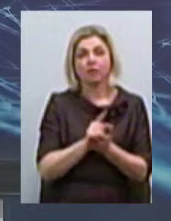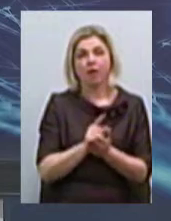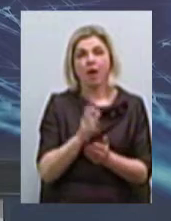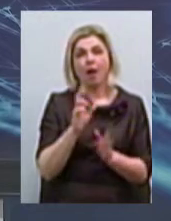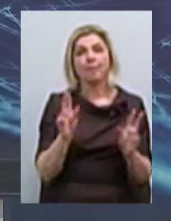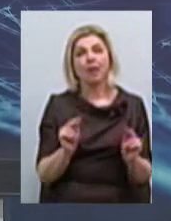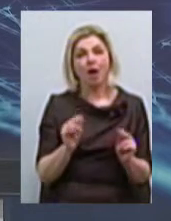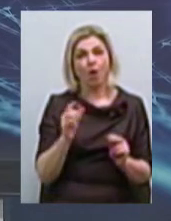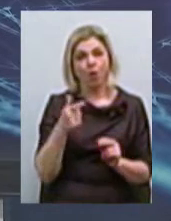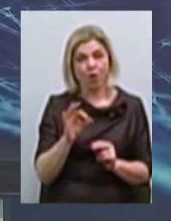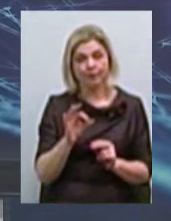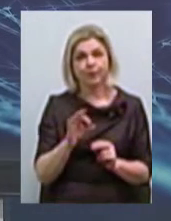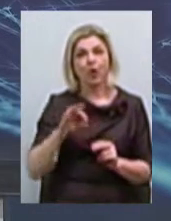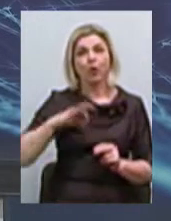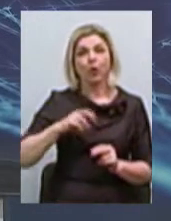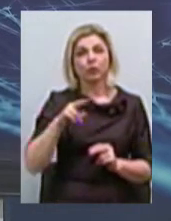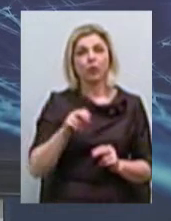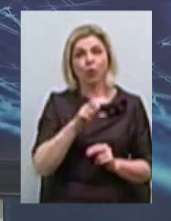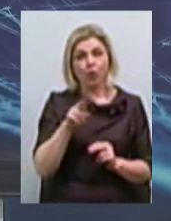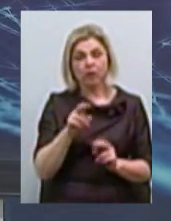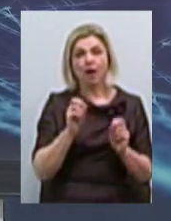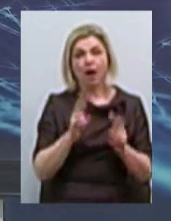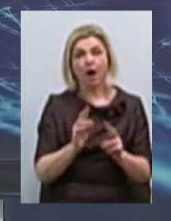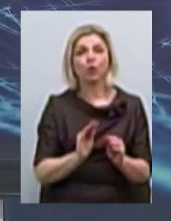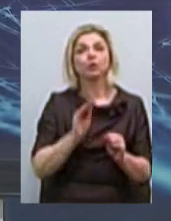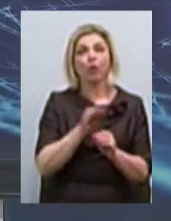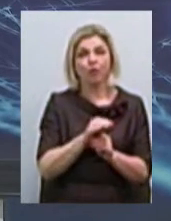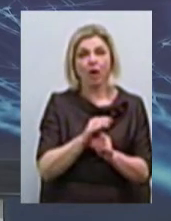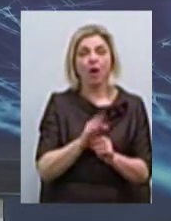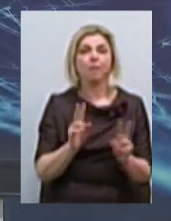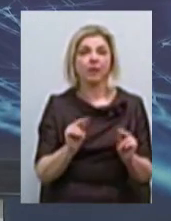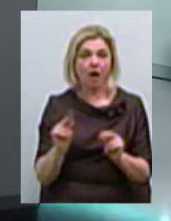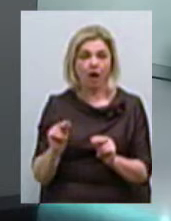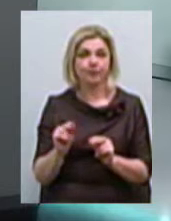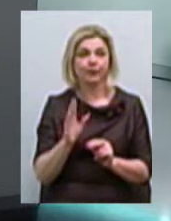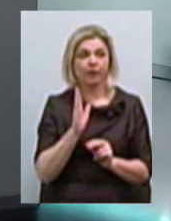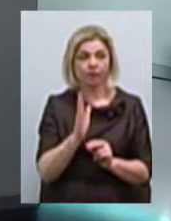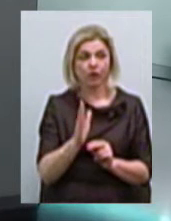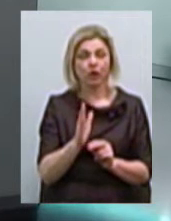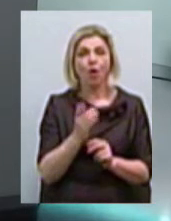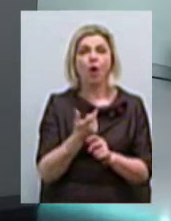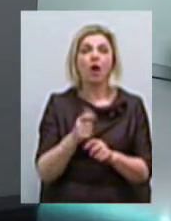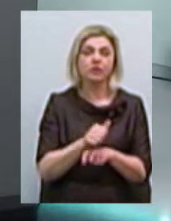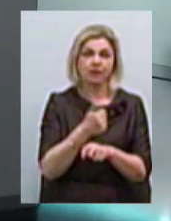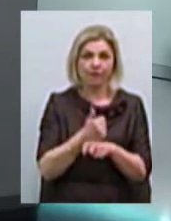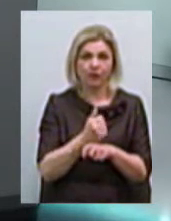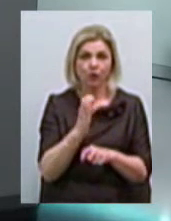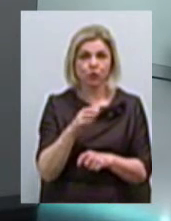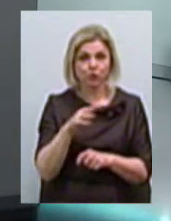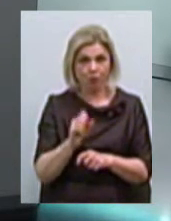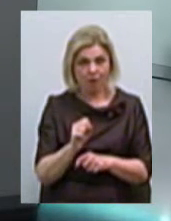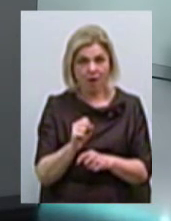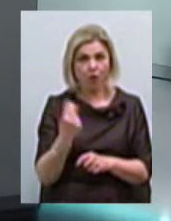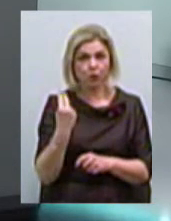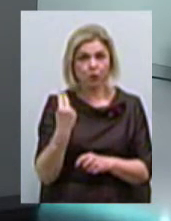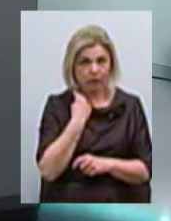Дохід, отриманий платником податку як додаткове благо у сумі основної суми боргу, прощеного або анульованого